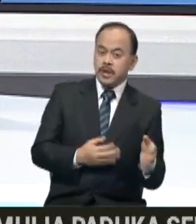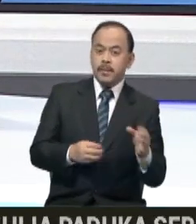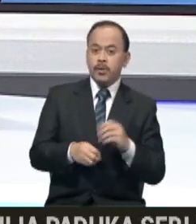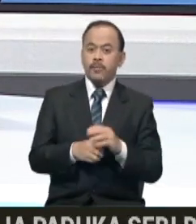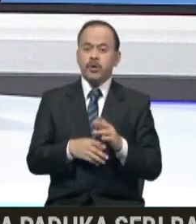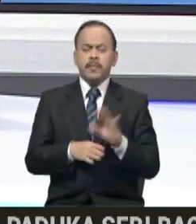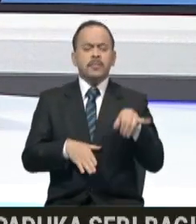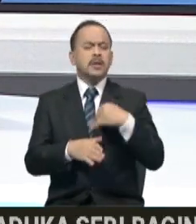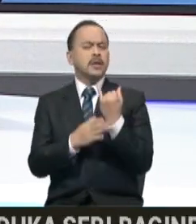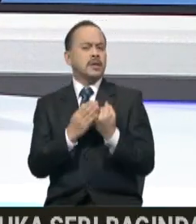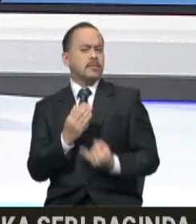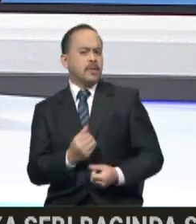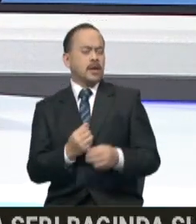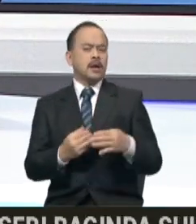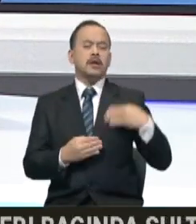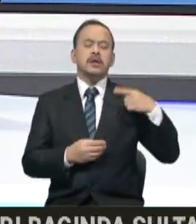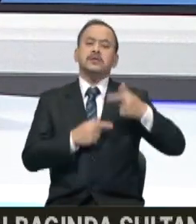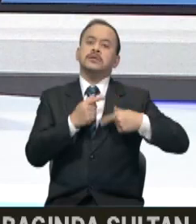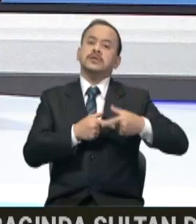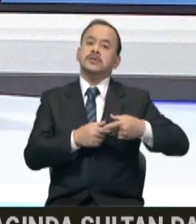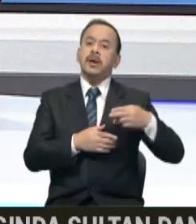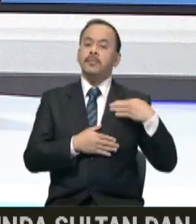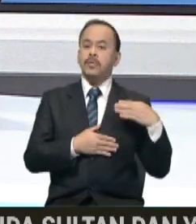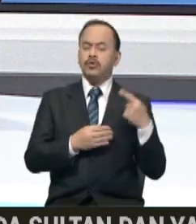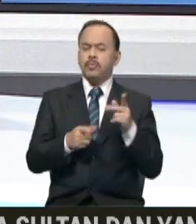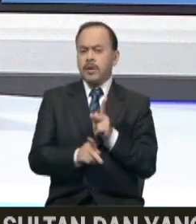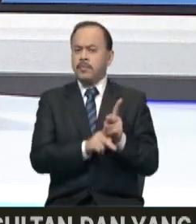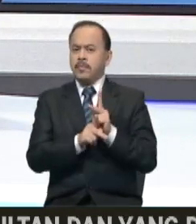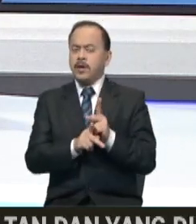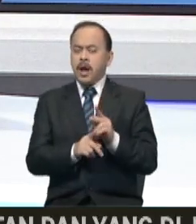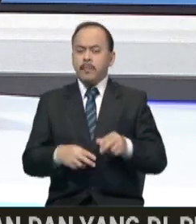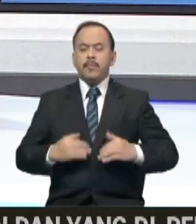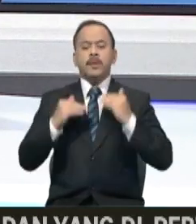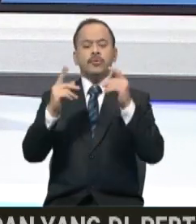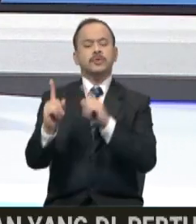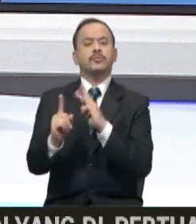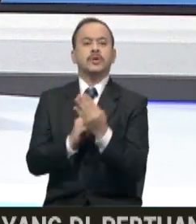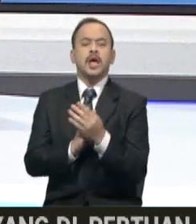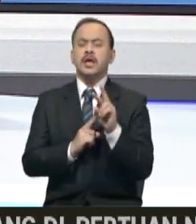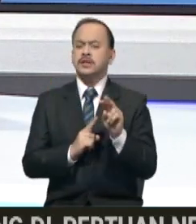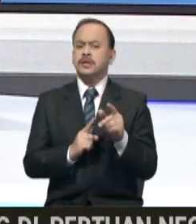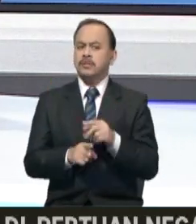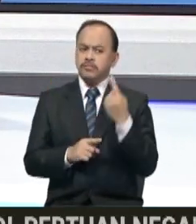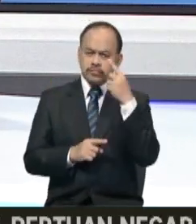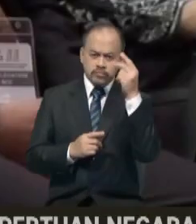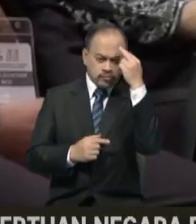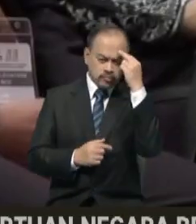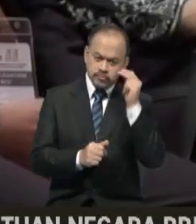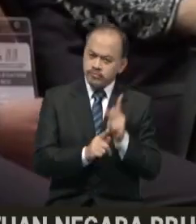dan melibatkan generasi muda dalam pemeliharaan dan promosi budaya tidak boleh dipandang remeh.